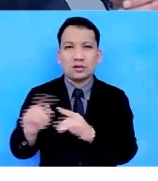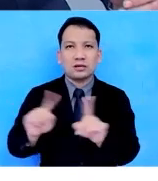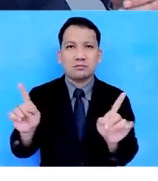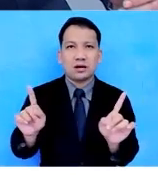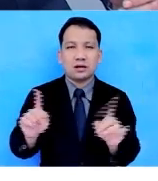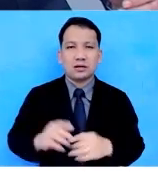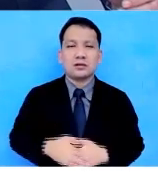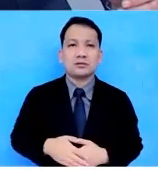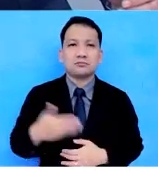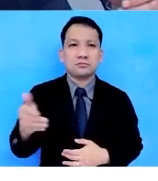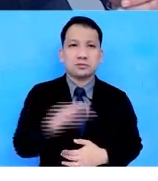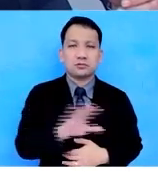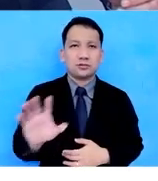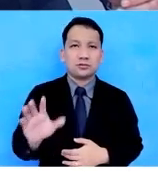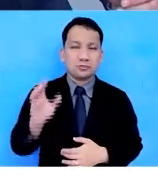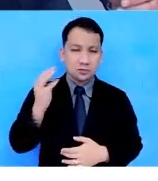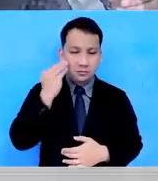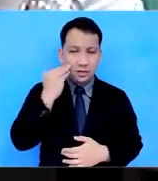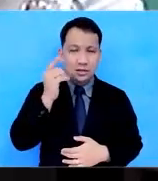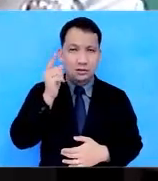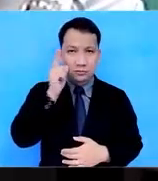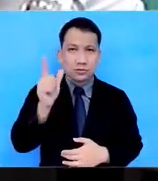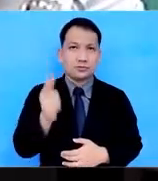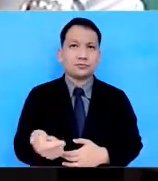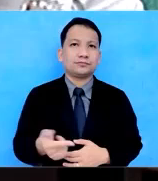frontline na balitang yan si Mean Los Baños.